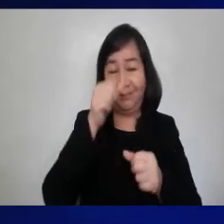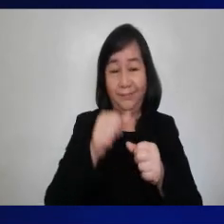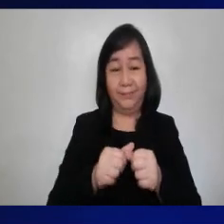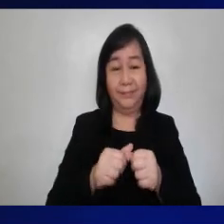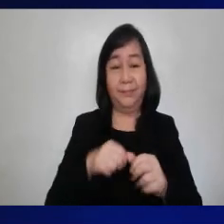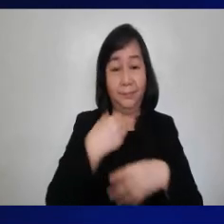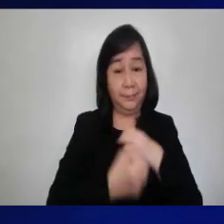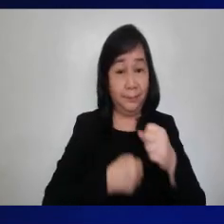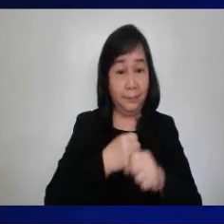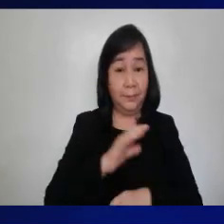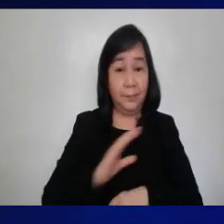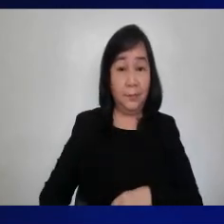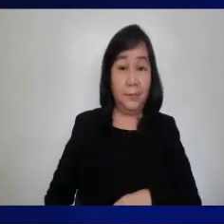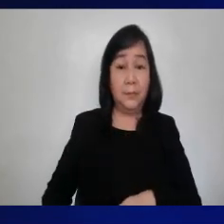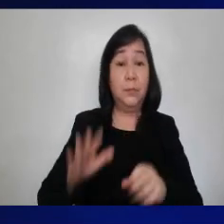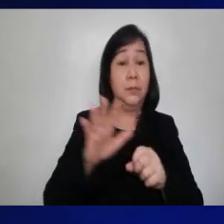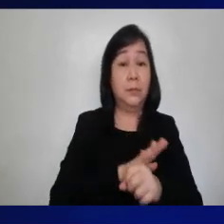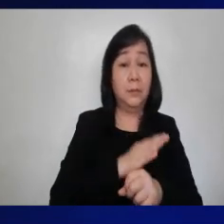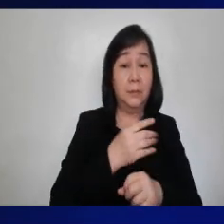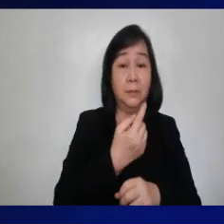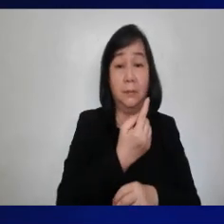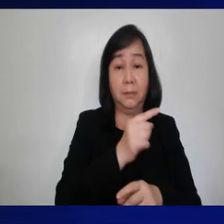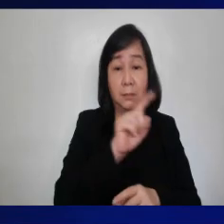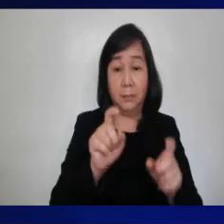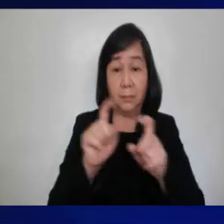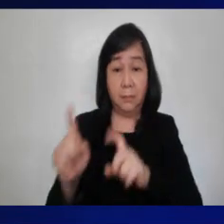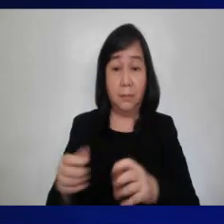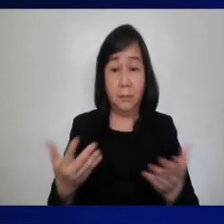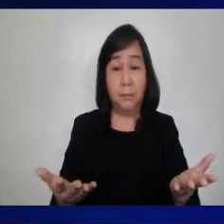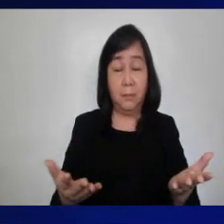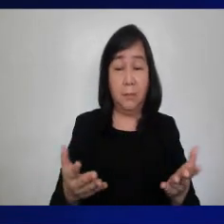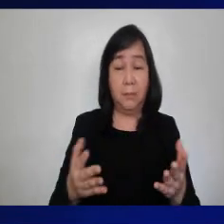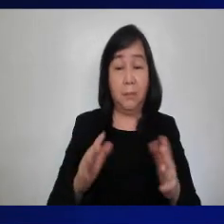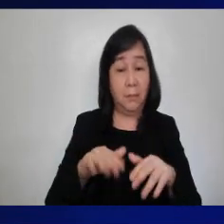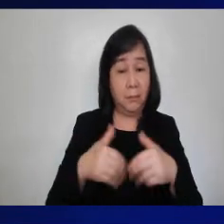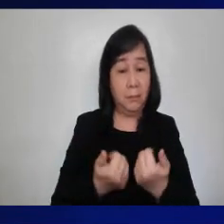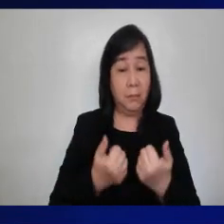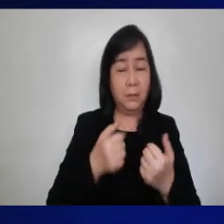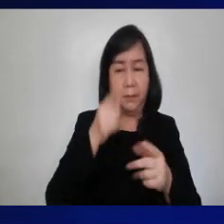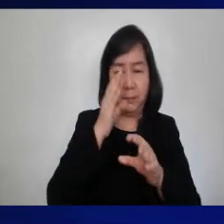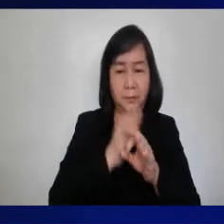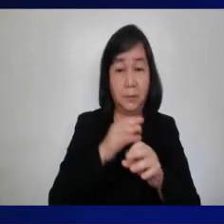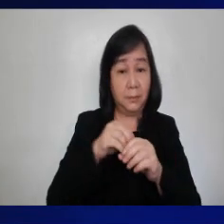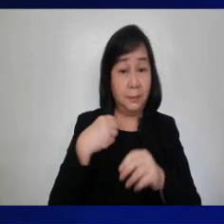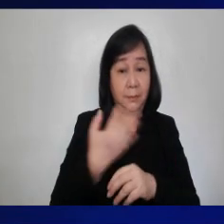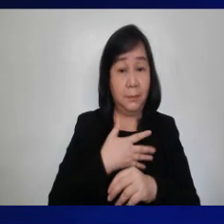paghihirap ni Kristo, tanungin natin ang ating mga sarili, gaano kaya tayo katapat sa ating